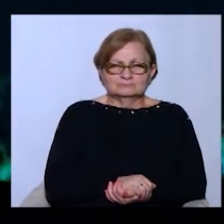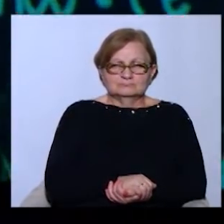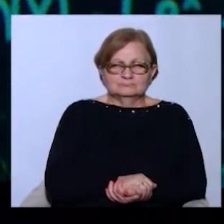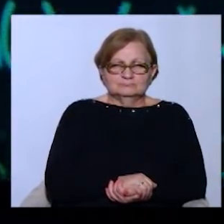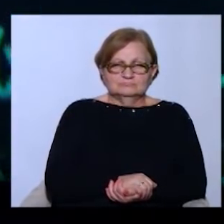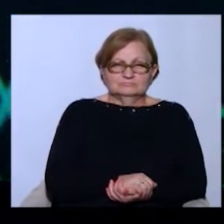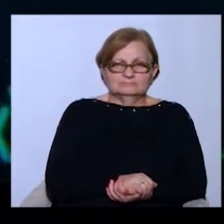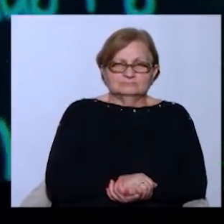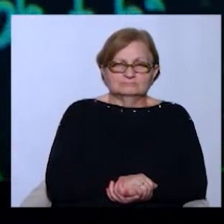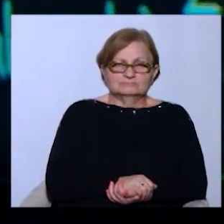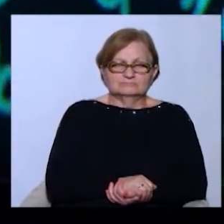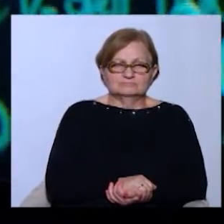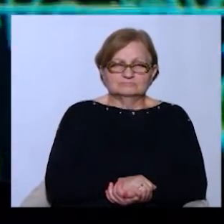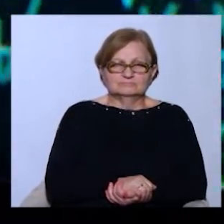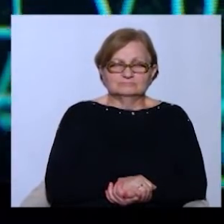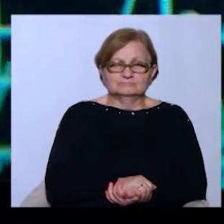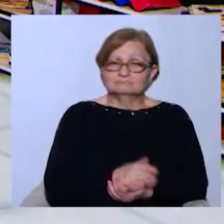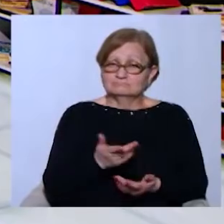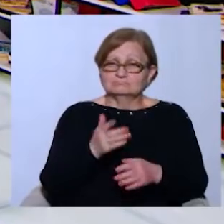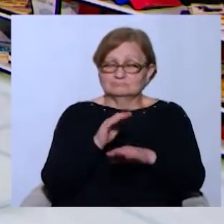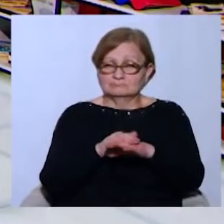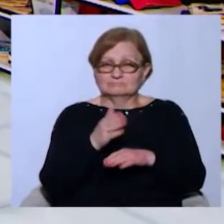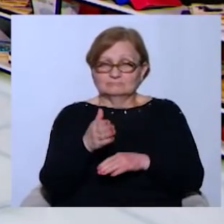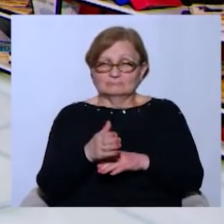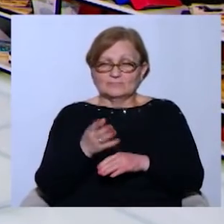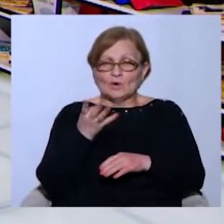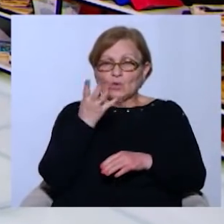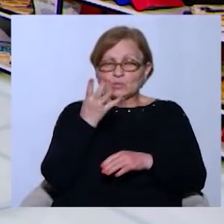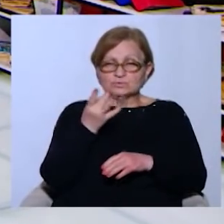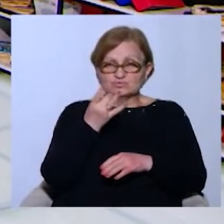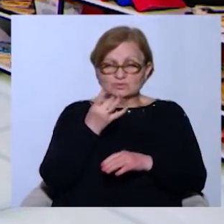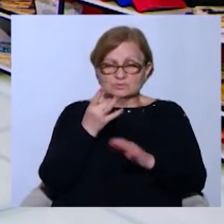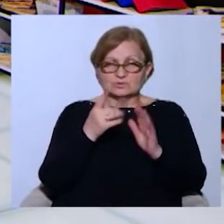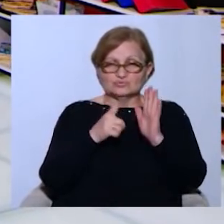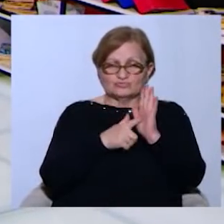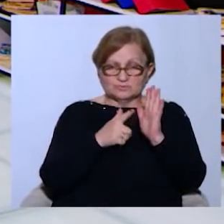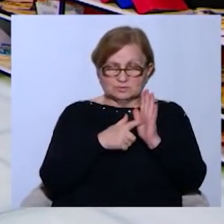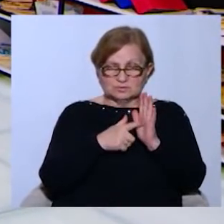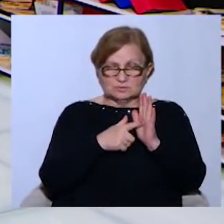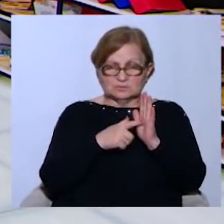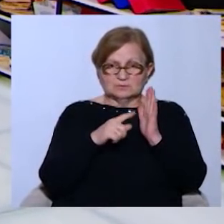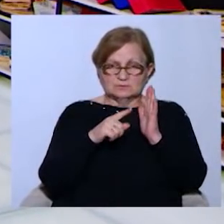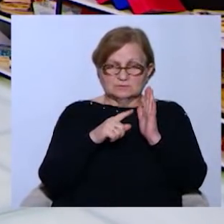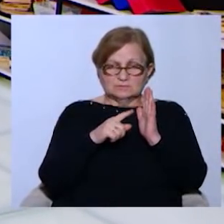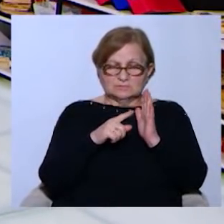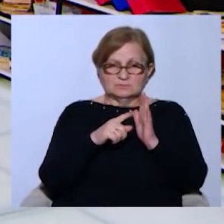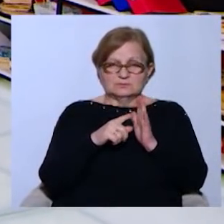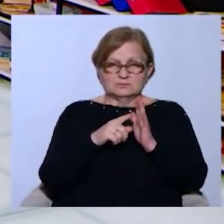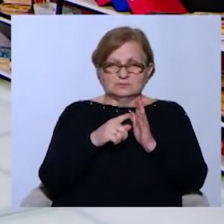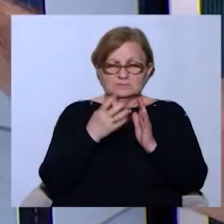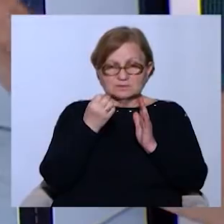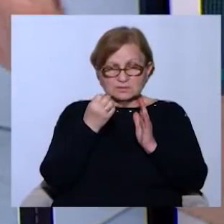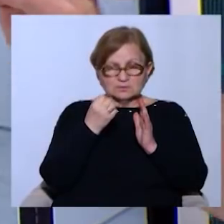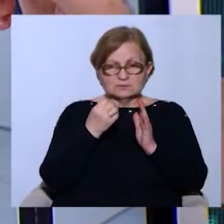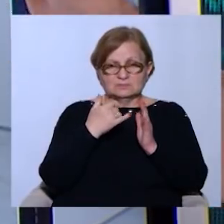დაუბრუნდეთ უკან. ესე იგი მე 4-ჯერ 7 ასეთი ფენა